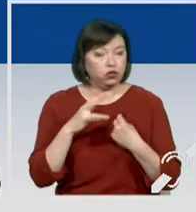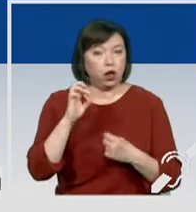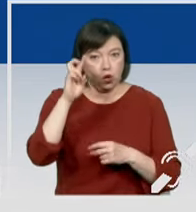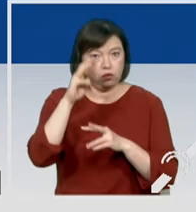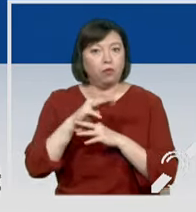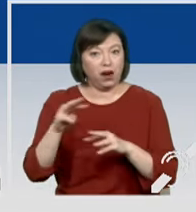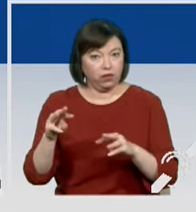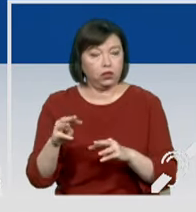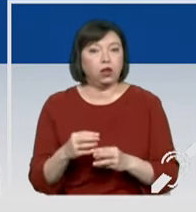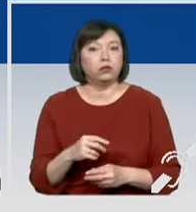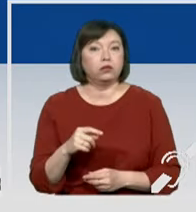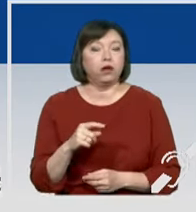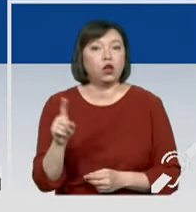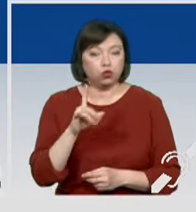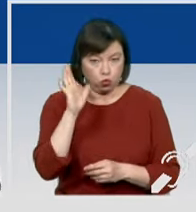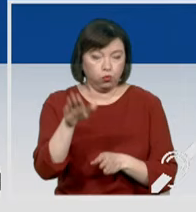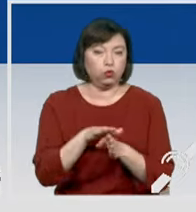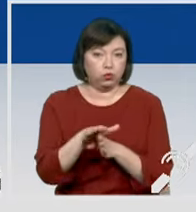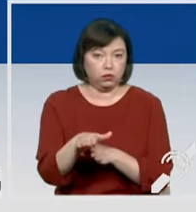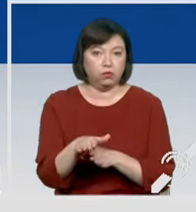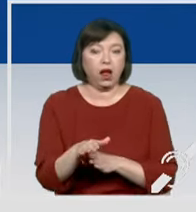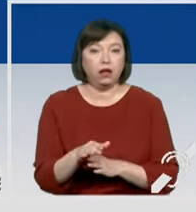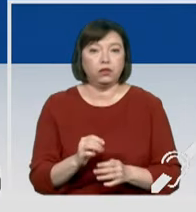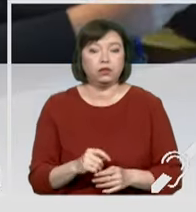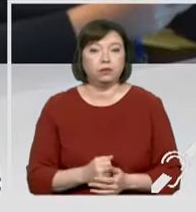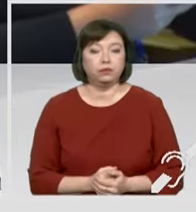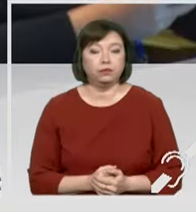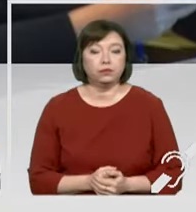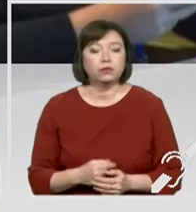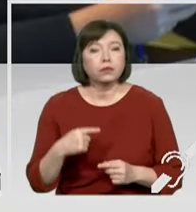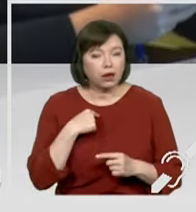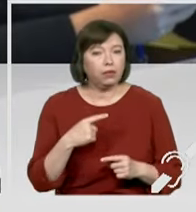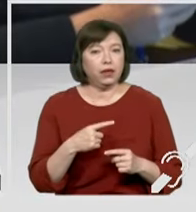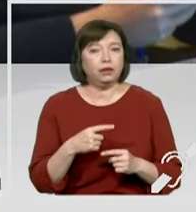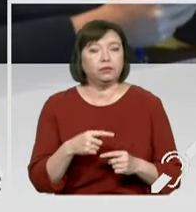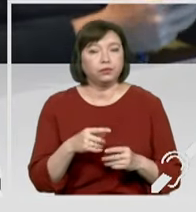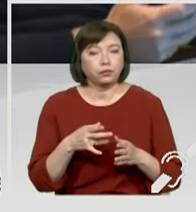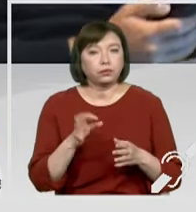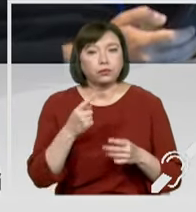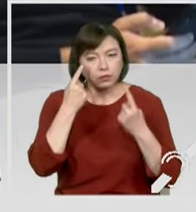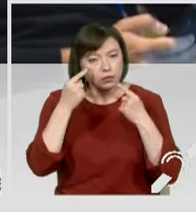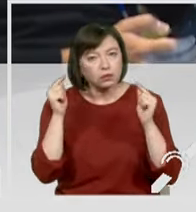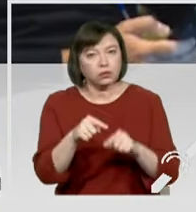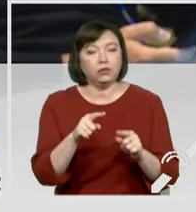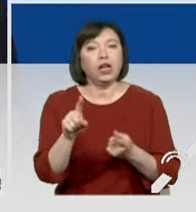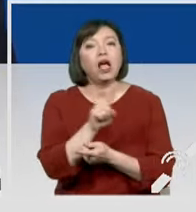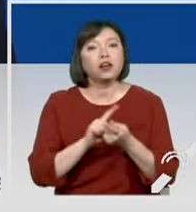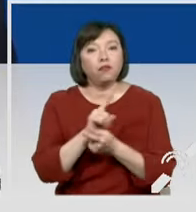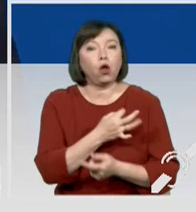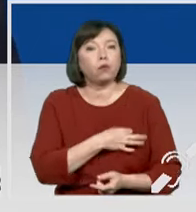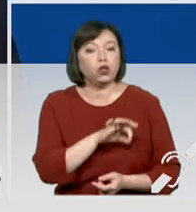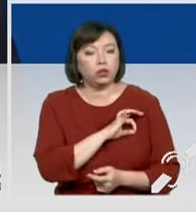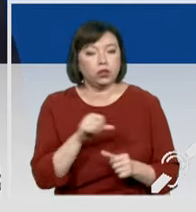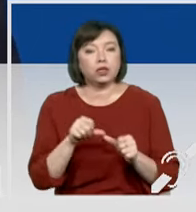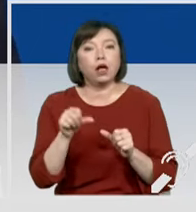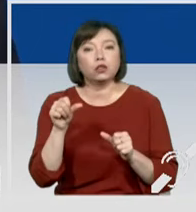guvernului că se va face ce e de făcut. Punem accentul acum pe reforma în justiție, mai ales